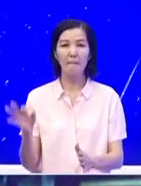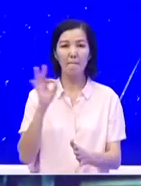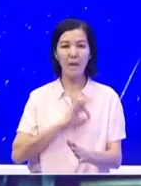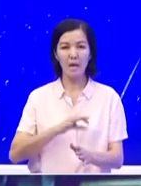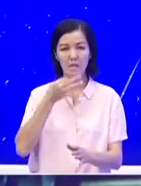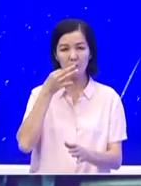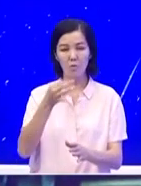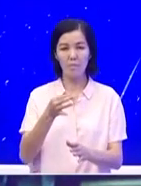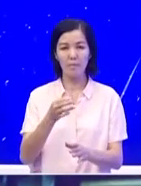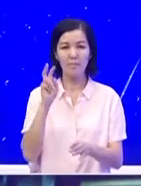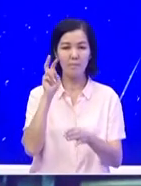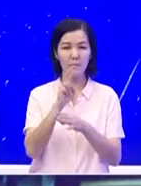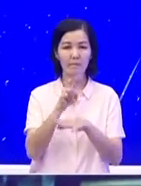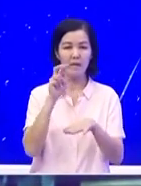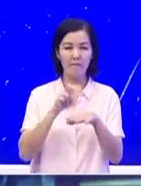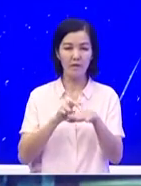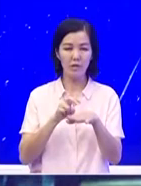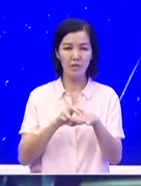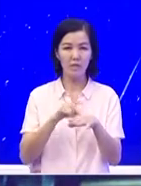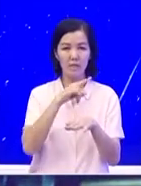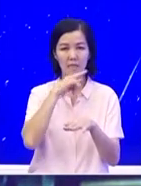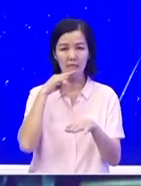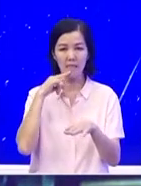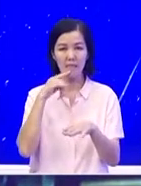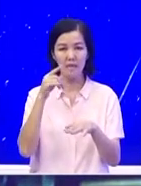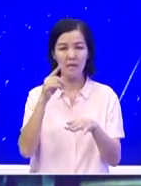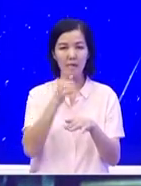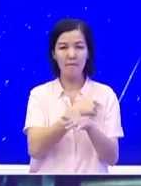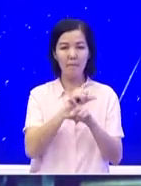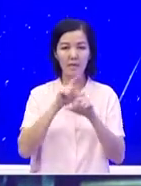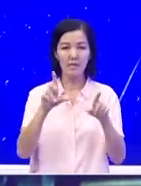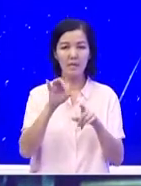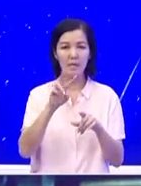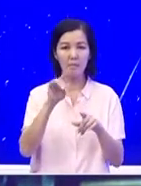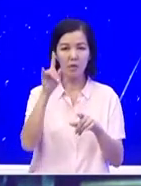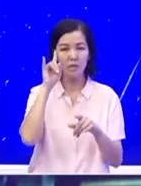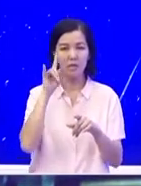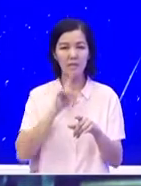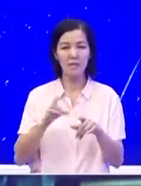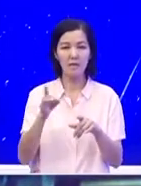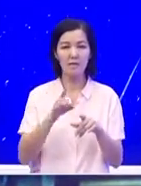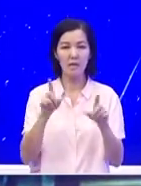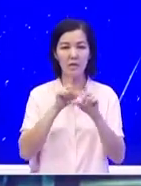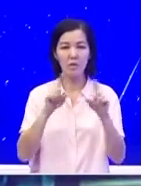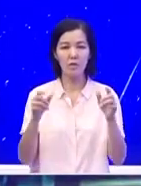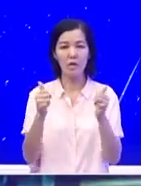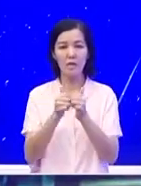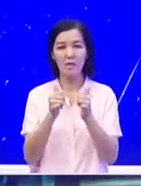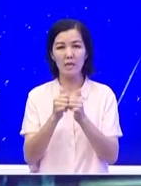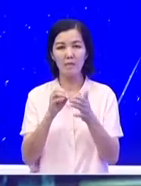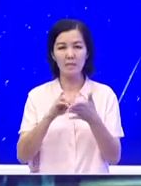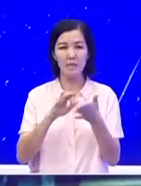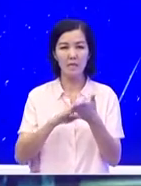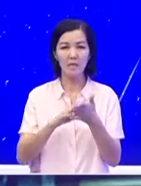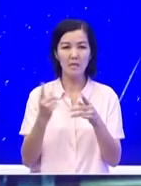Полезный опыт. Побывали врачи из соседней страны и в больнице Имбекши Казахского района. В прилегающих к Алматы регионах были зарегистрированы